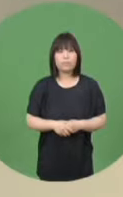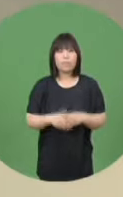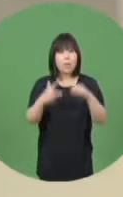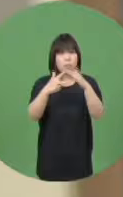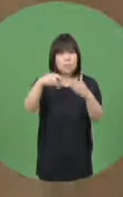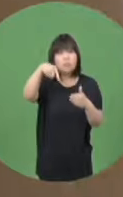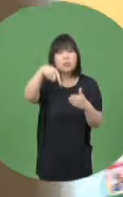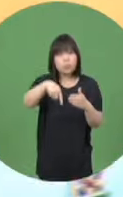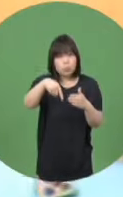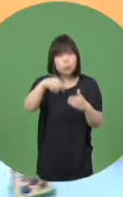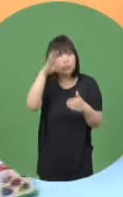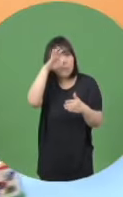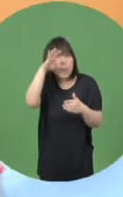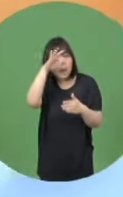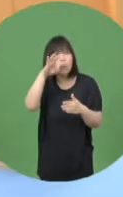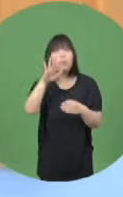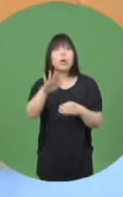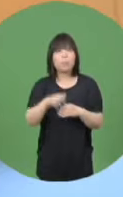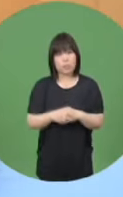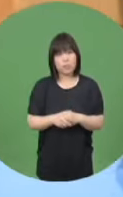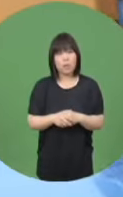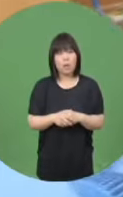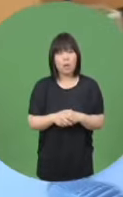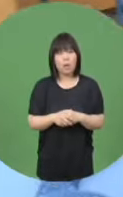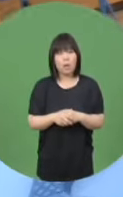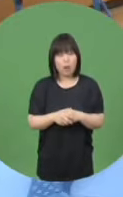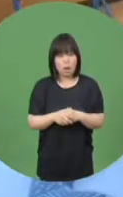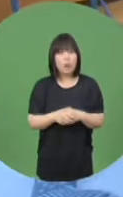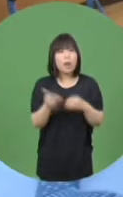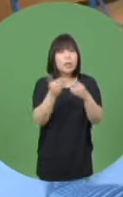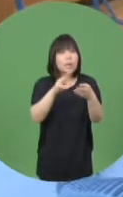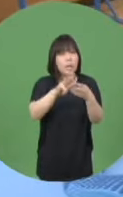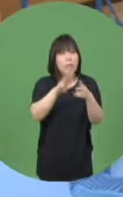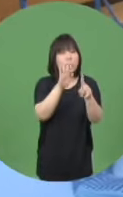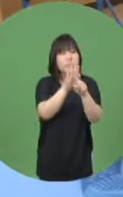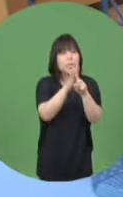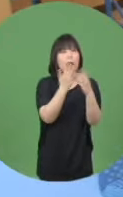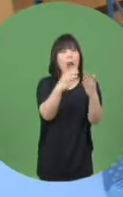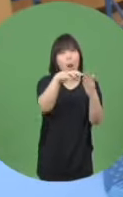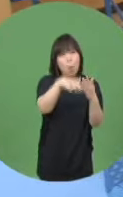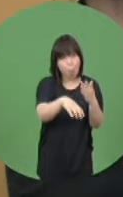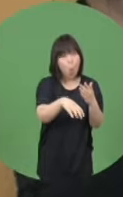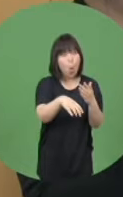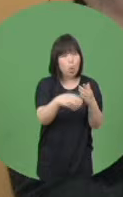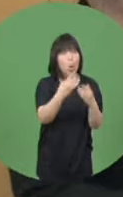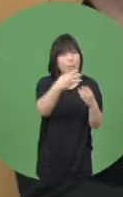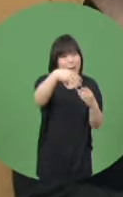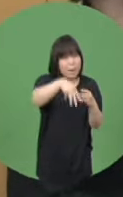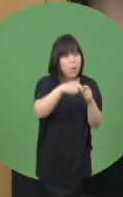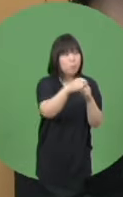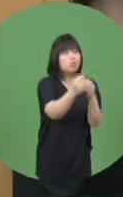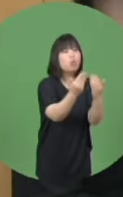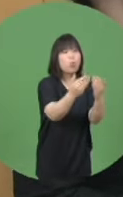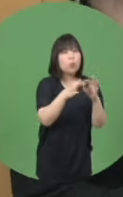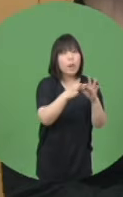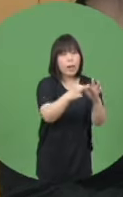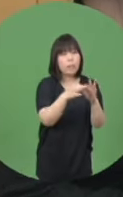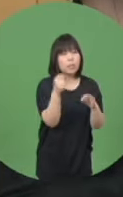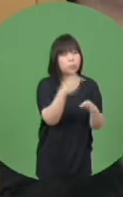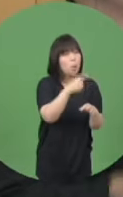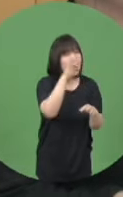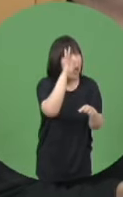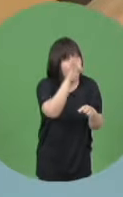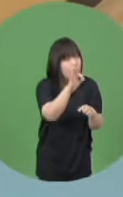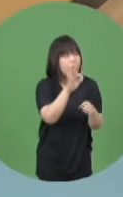施設の見学も行われました。アイリスでは池田支援学校美馬分校と連携した早期発